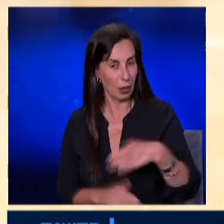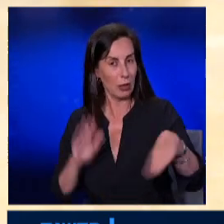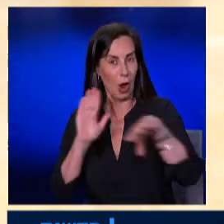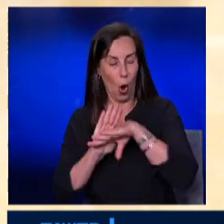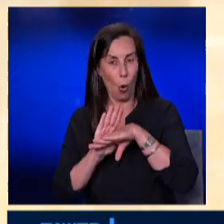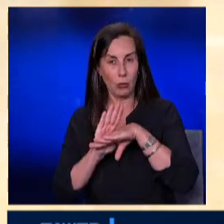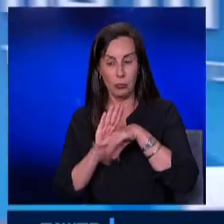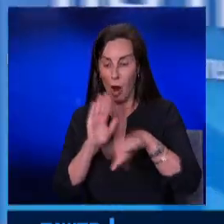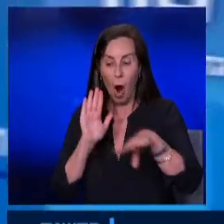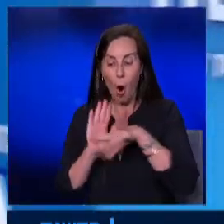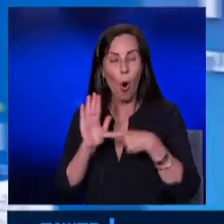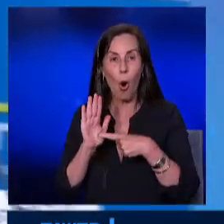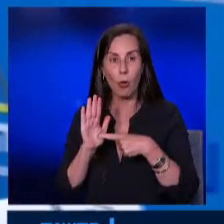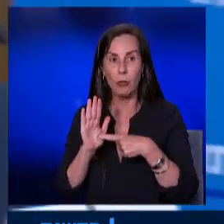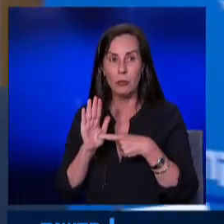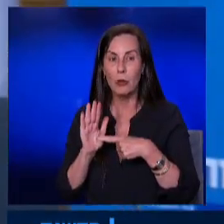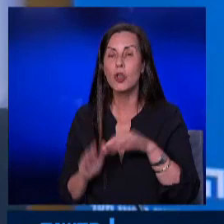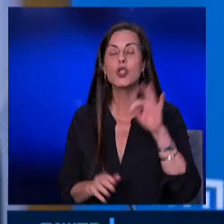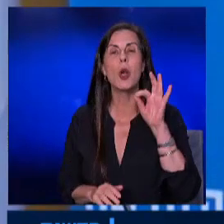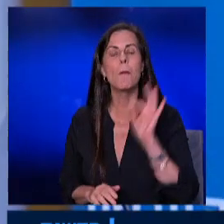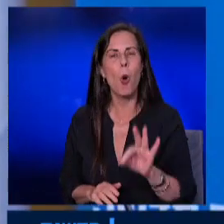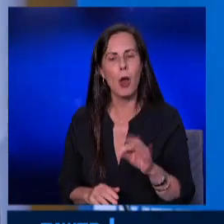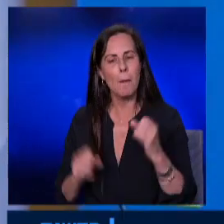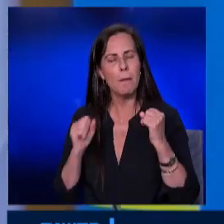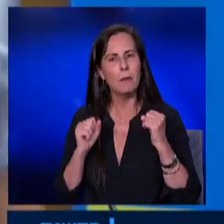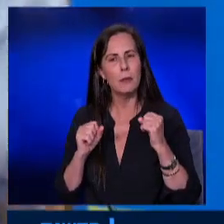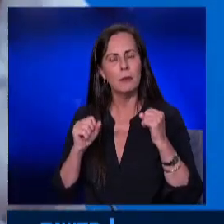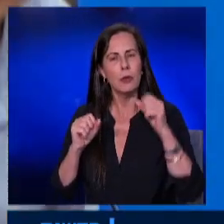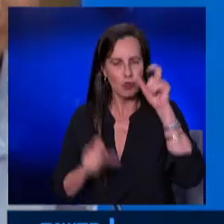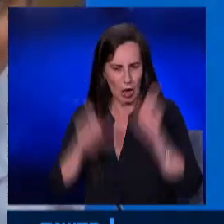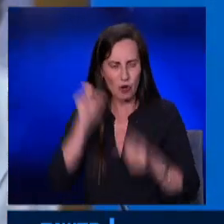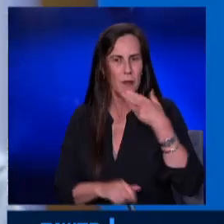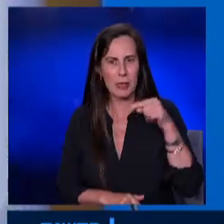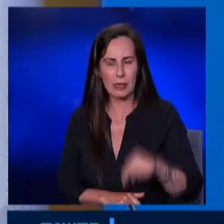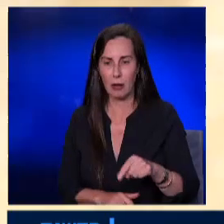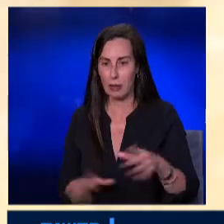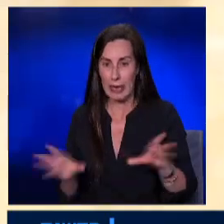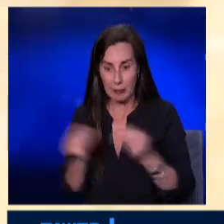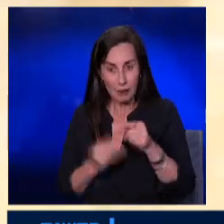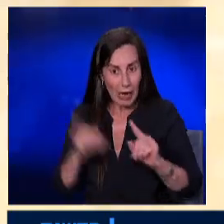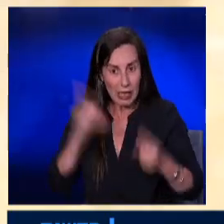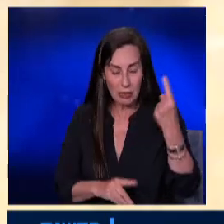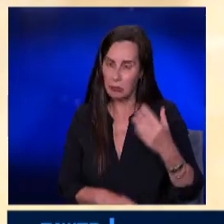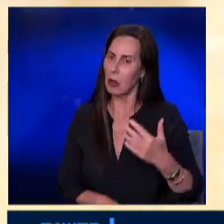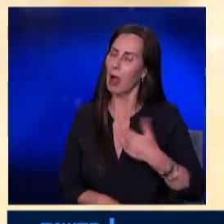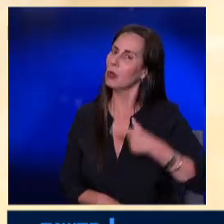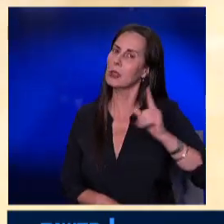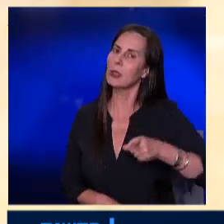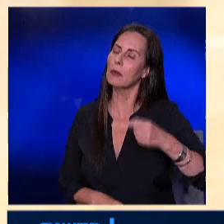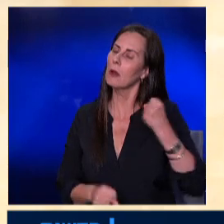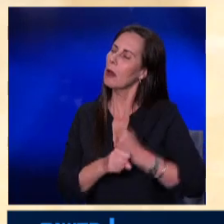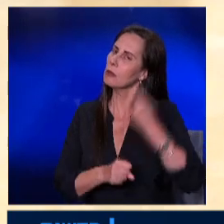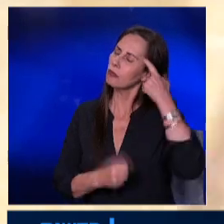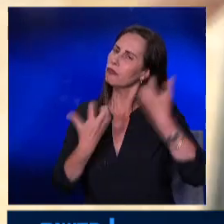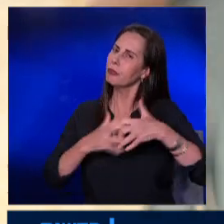חוק שמערער את היציבות של אזרחי ישראל, אם דבר כזה יקרה, אנחנו נצטרך לעשות הערכה,